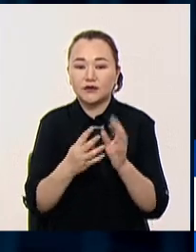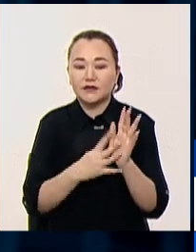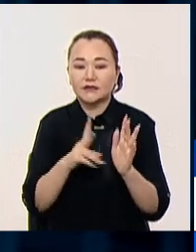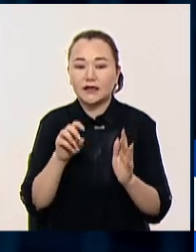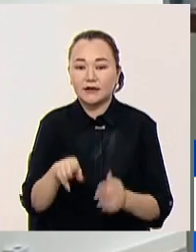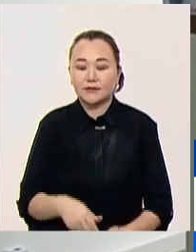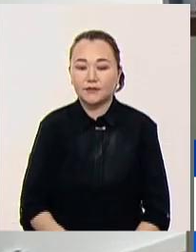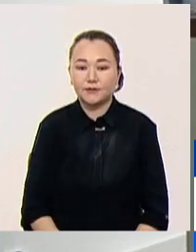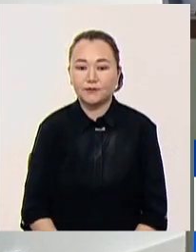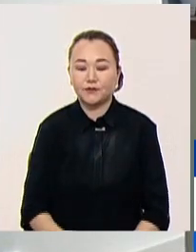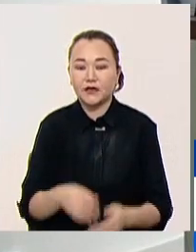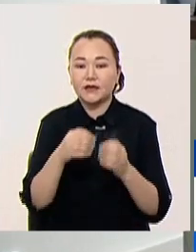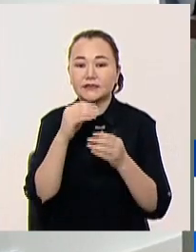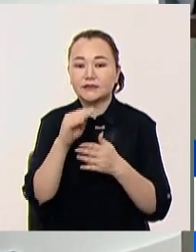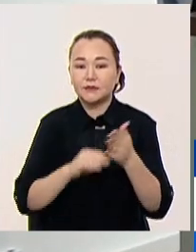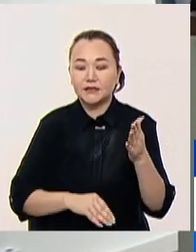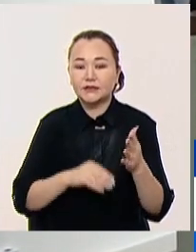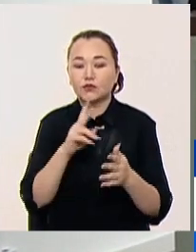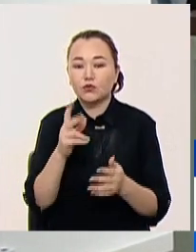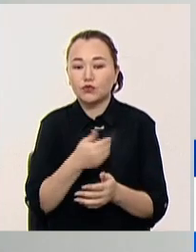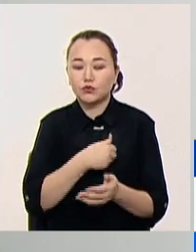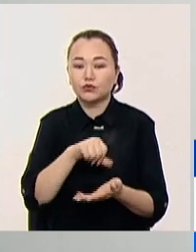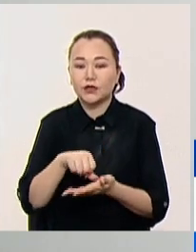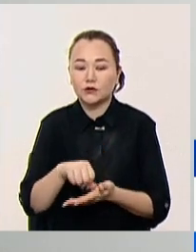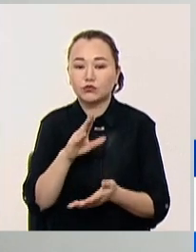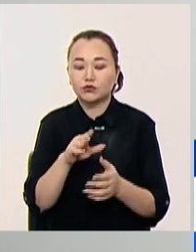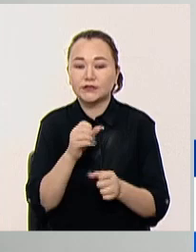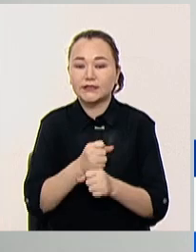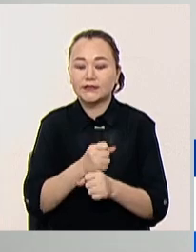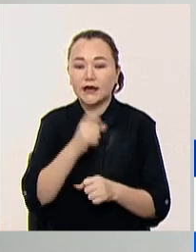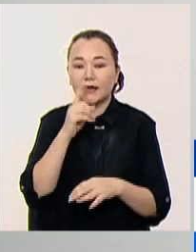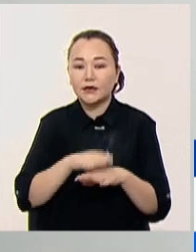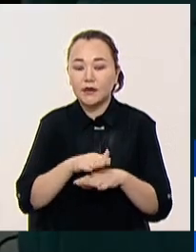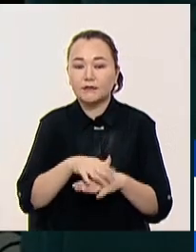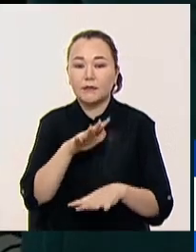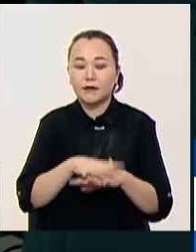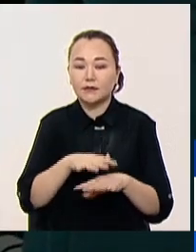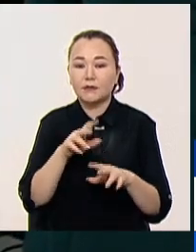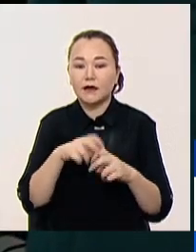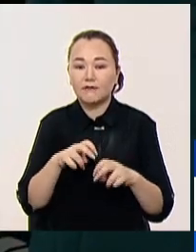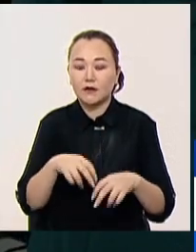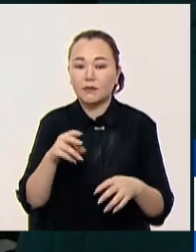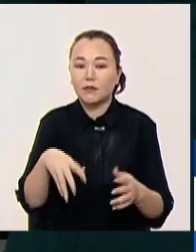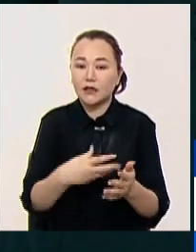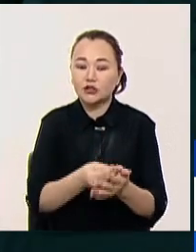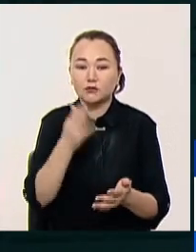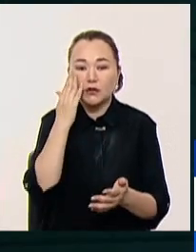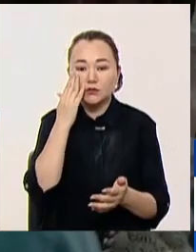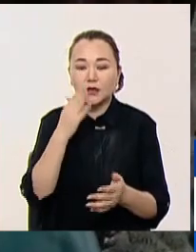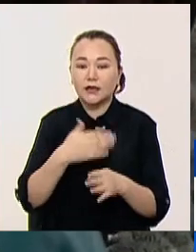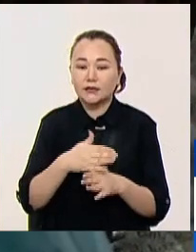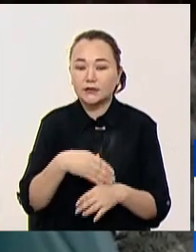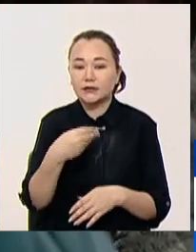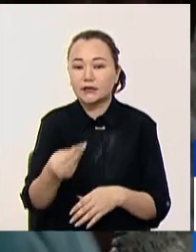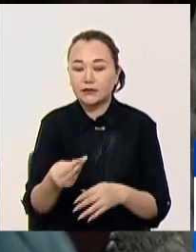лет. Список претендентов на участие будет формировать акимат. В банке проверят платежеспособность и выдадут кредит.